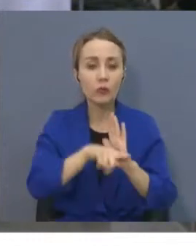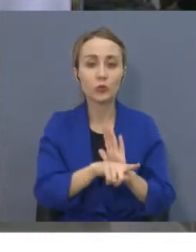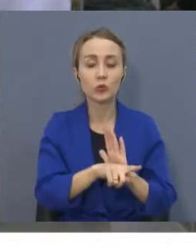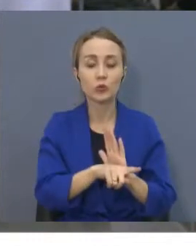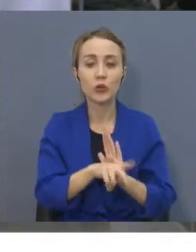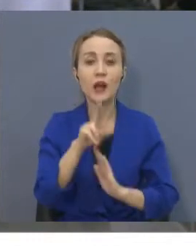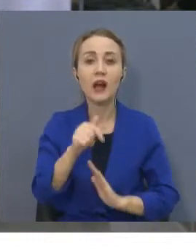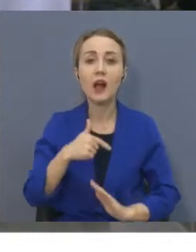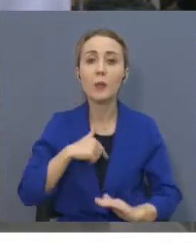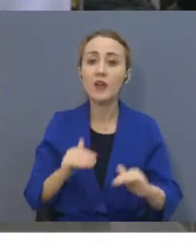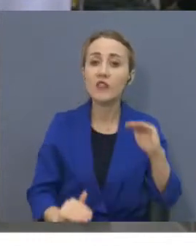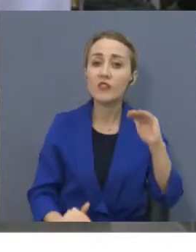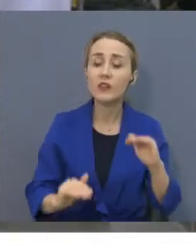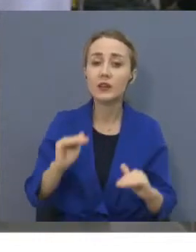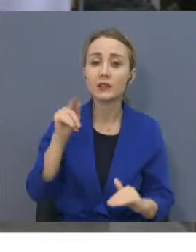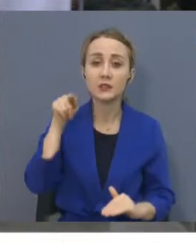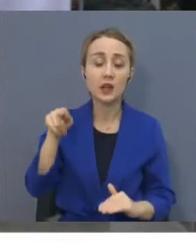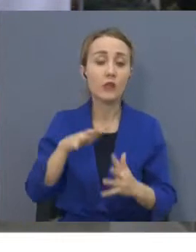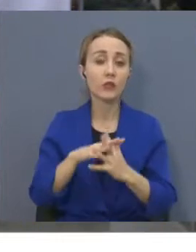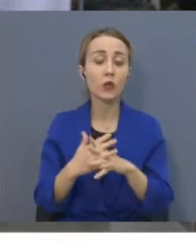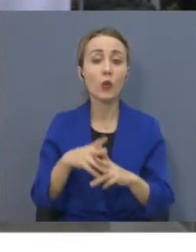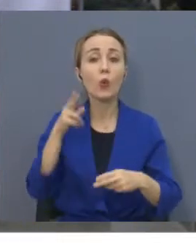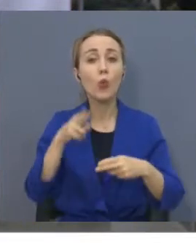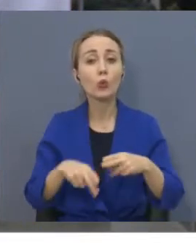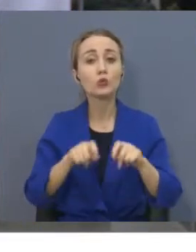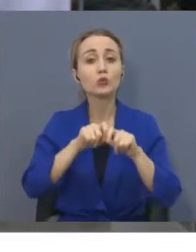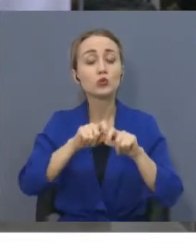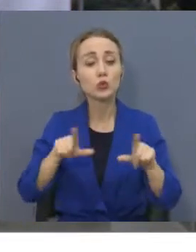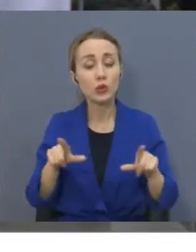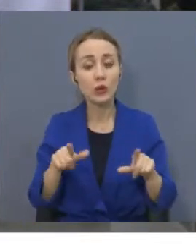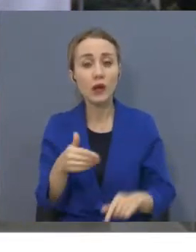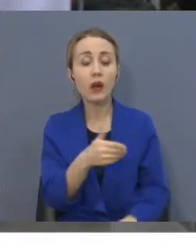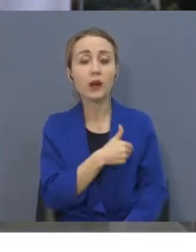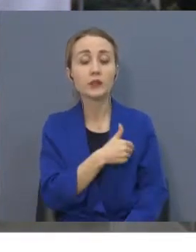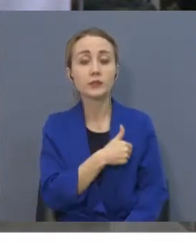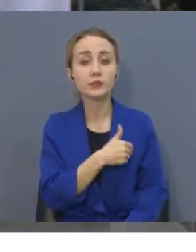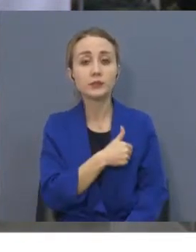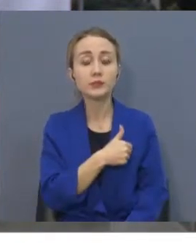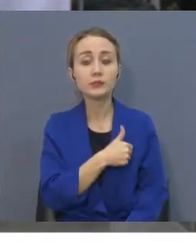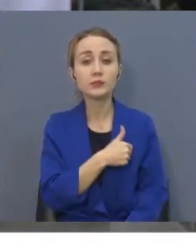так как мы выросли, окончили школу, хотим вот